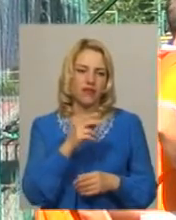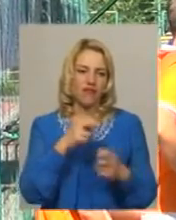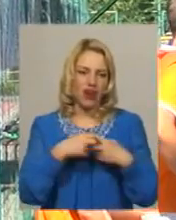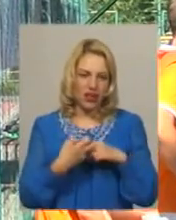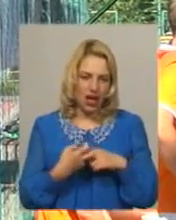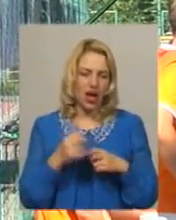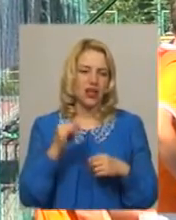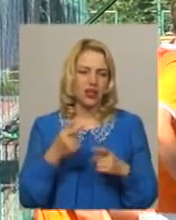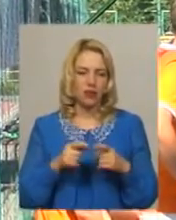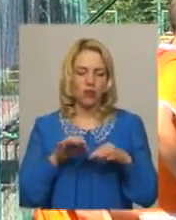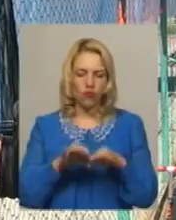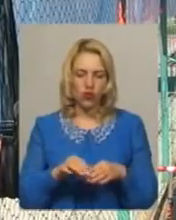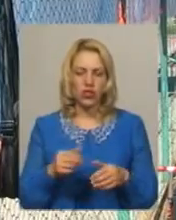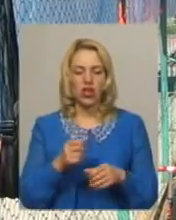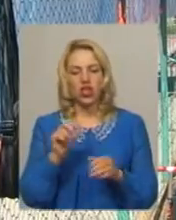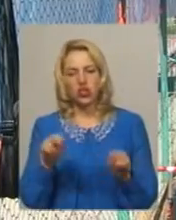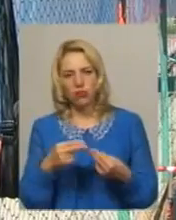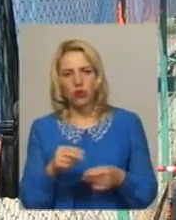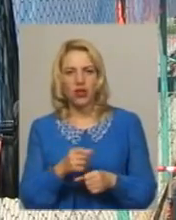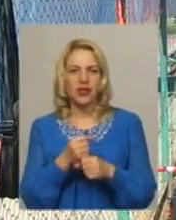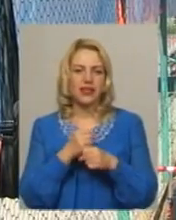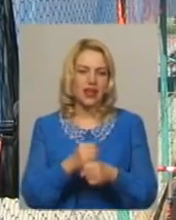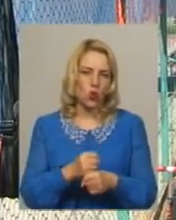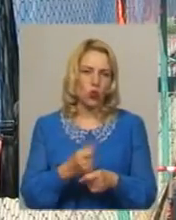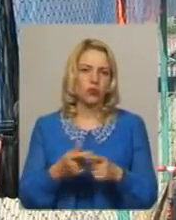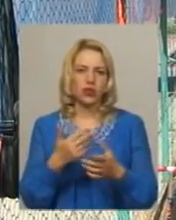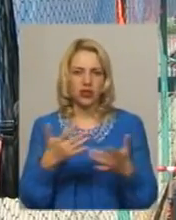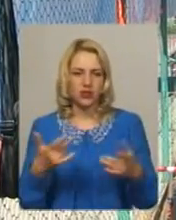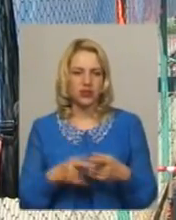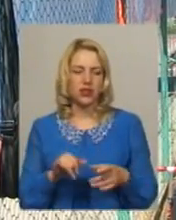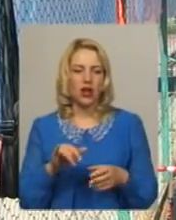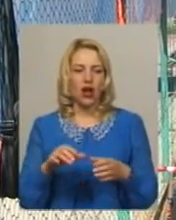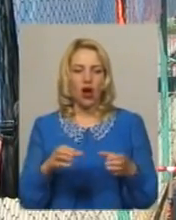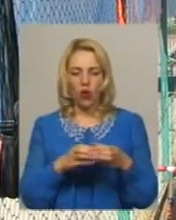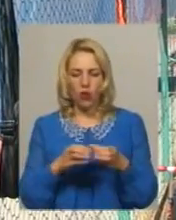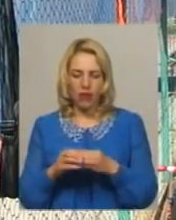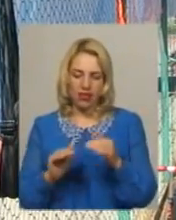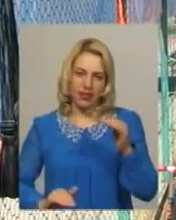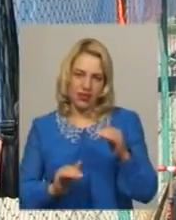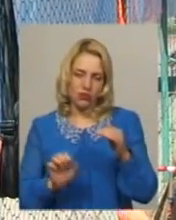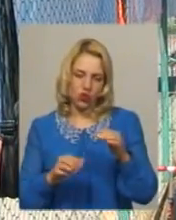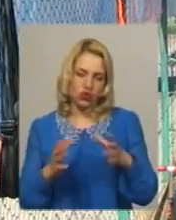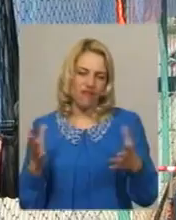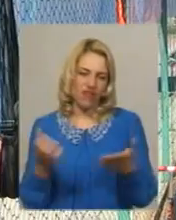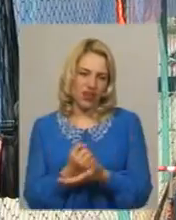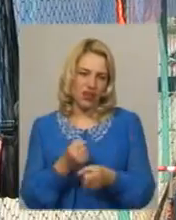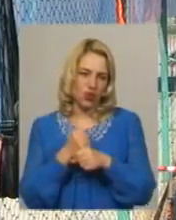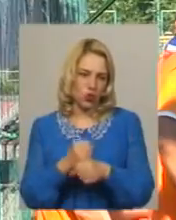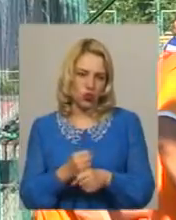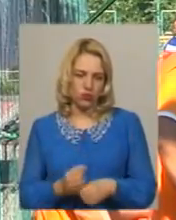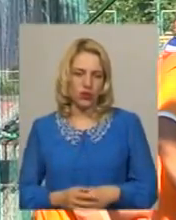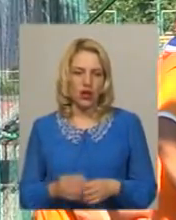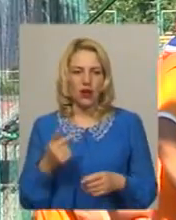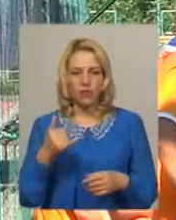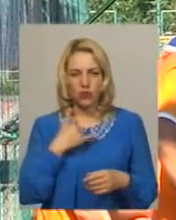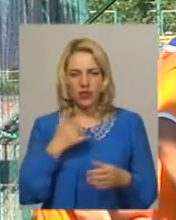паралельно проводять ігри кубка. Тобто команда, скажімо, з нижчих дивізіонів може виграти кубок, тобто не обов'язково бути з першого дивізіону. У